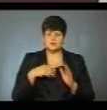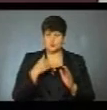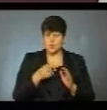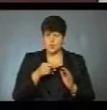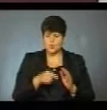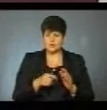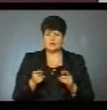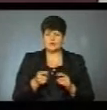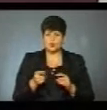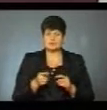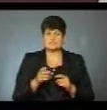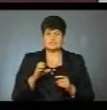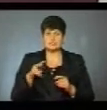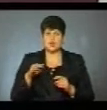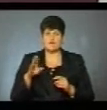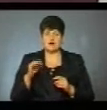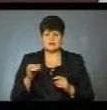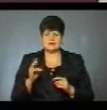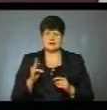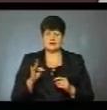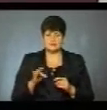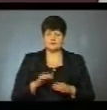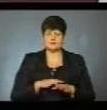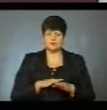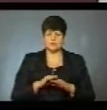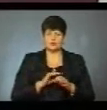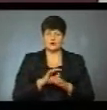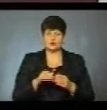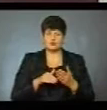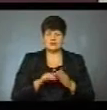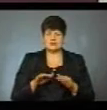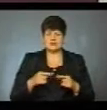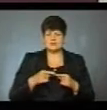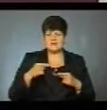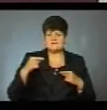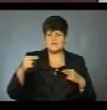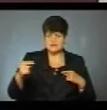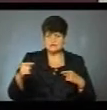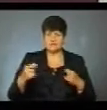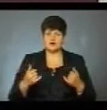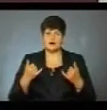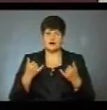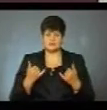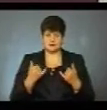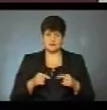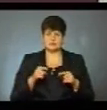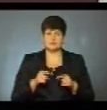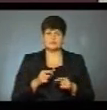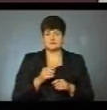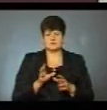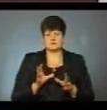року тернопільський і словацький «Карітас» реалізовують проєкт «Допомога дітям на відстані». Нині, за словами Анети Лисої, у ньому